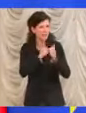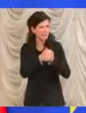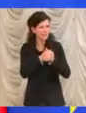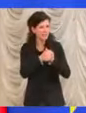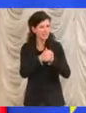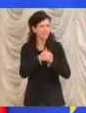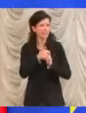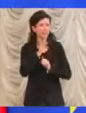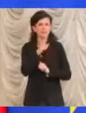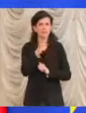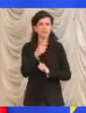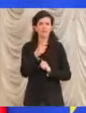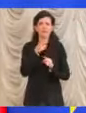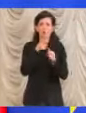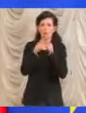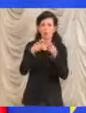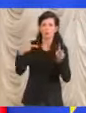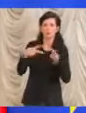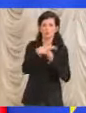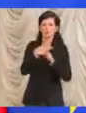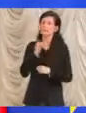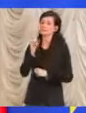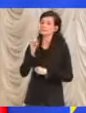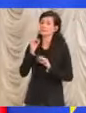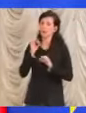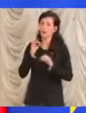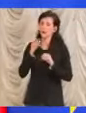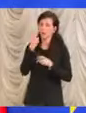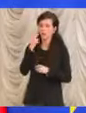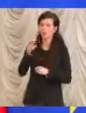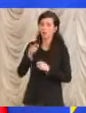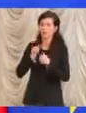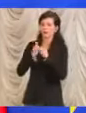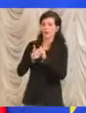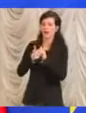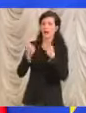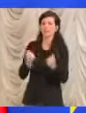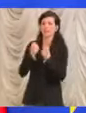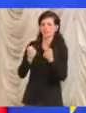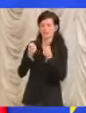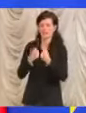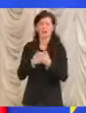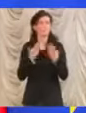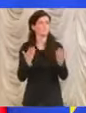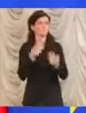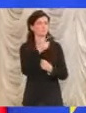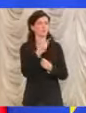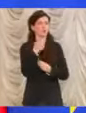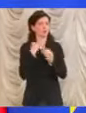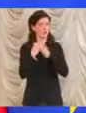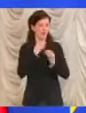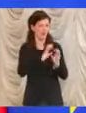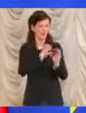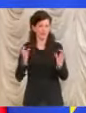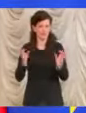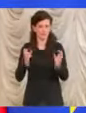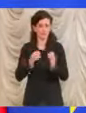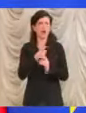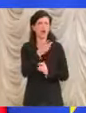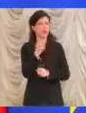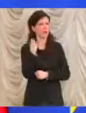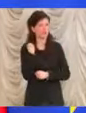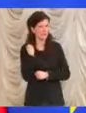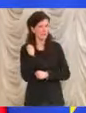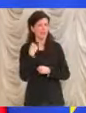interrotta la comunicazione dell'iniziativa esatto perfetto allora ha fatto varie domande quindi mi chiede degli atleti